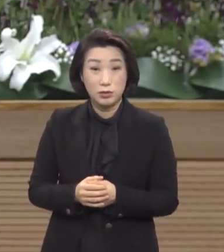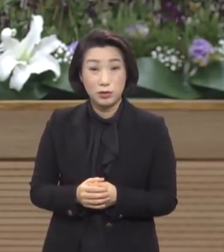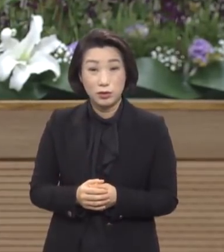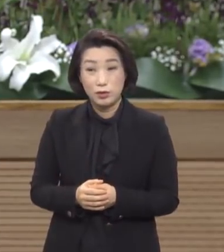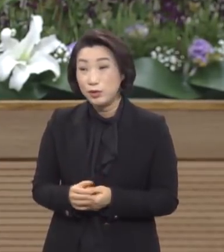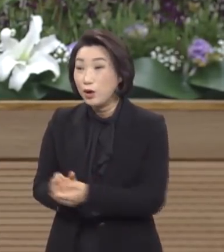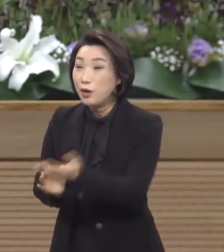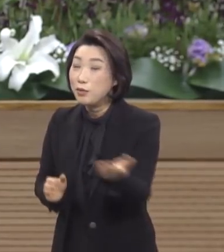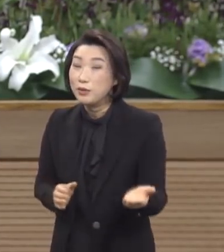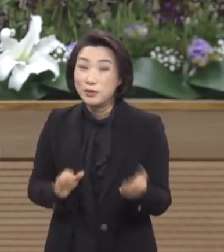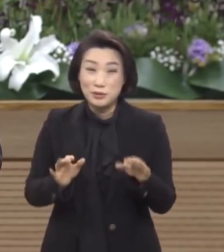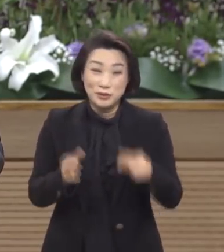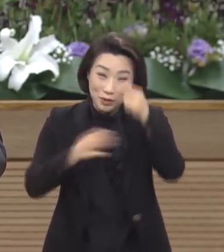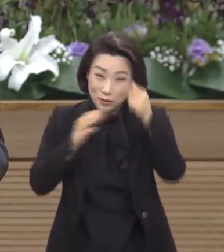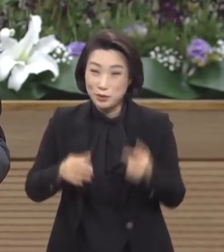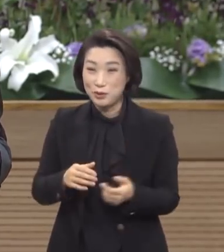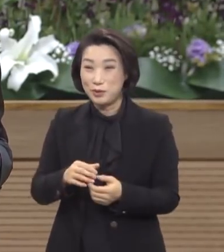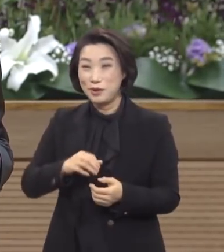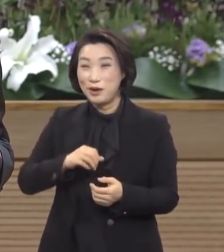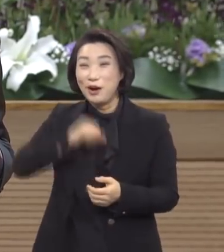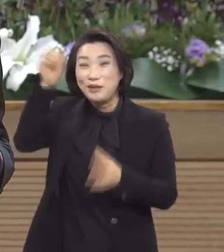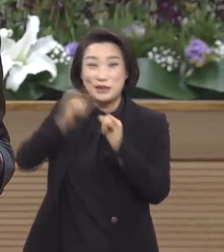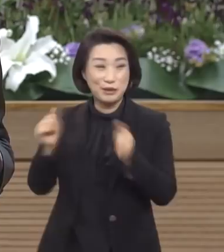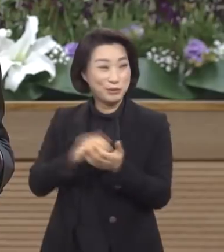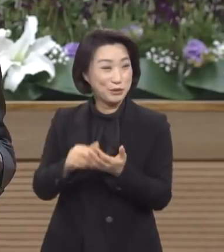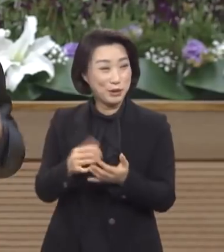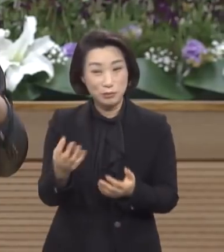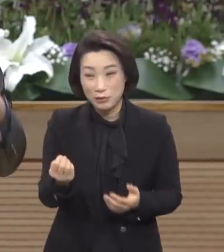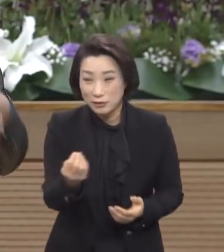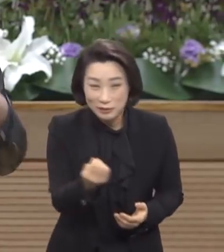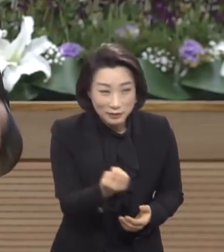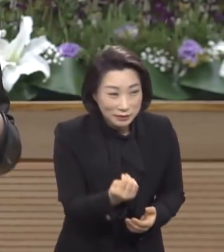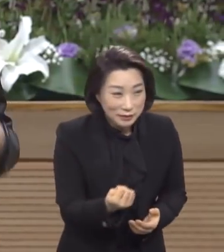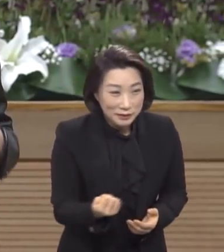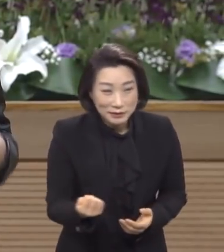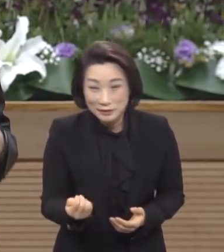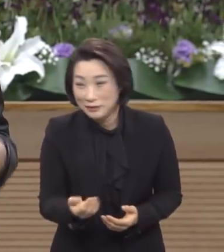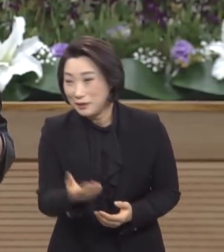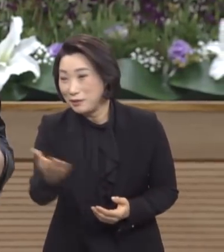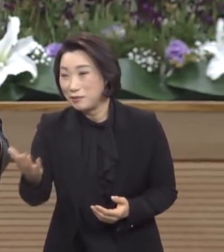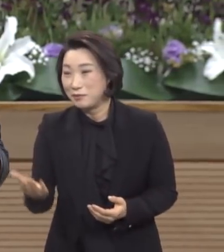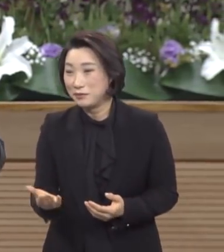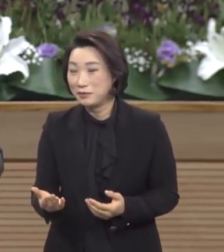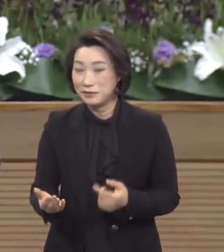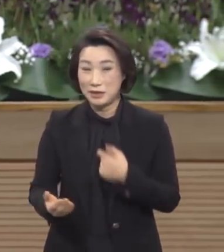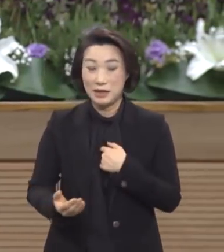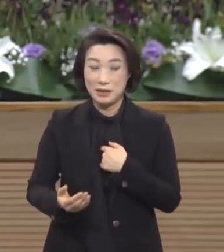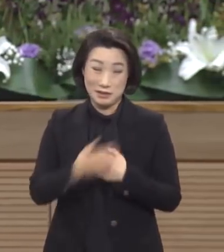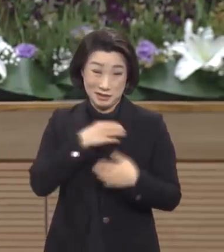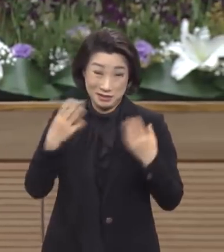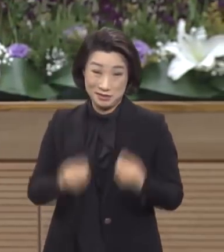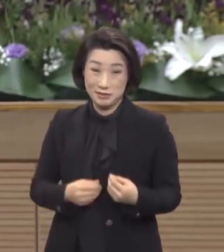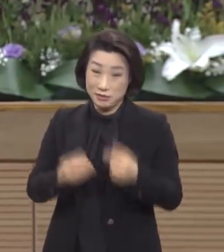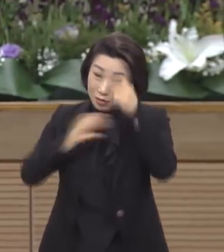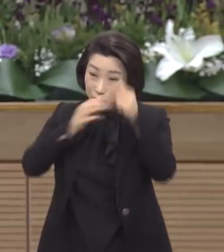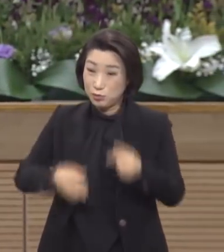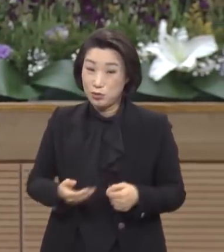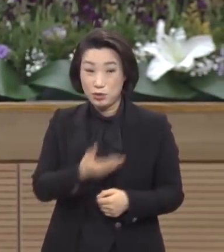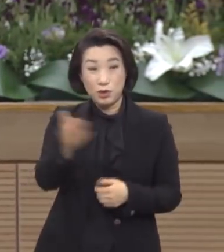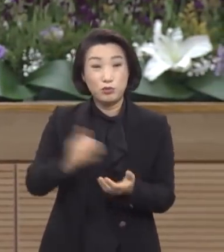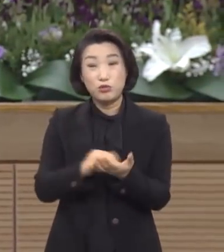그럼 여기 성도 몇 사람이나 되겠어요? 여기 성도가 몇 사람이나 되겠나 판단 한번 해봐.